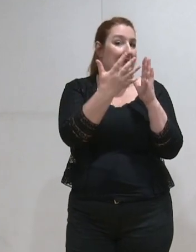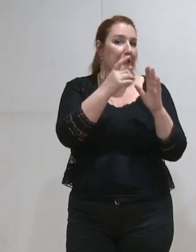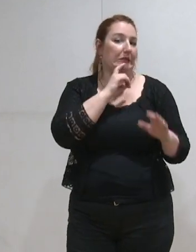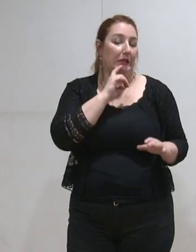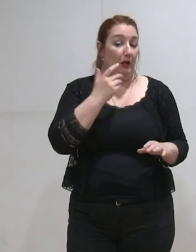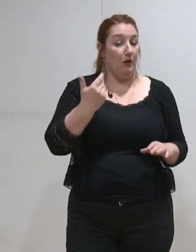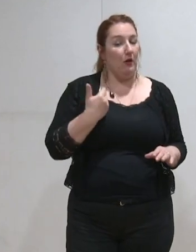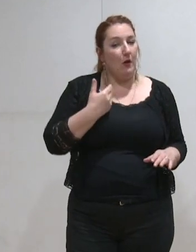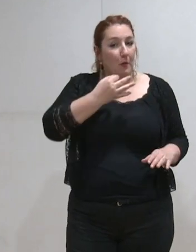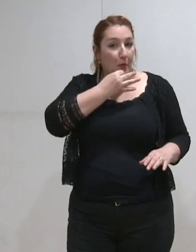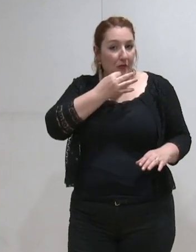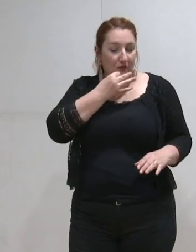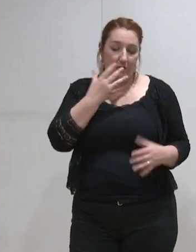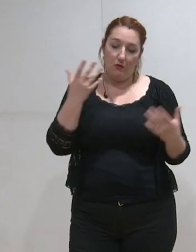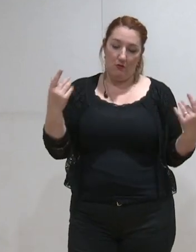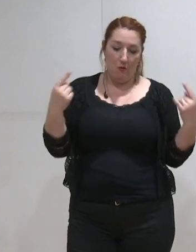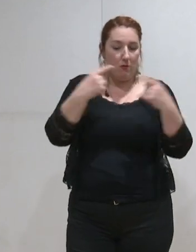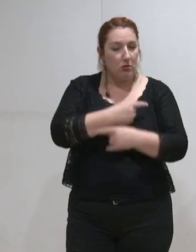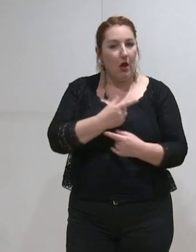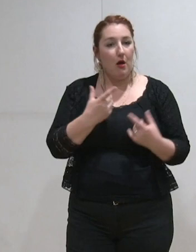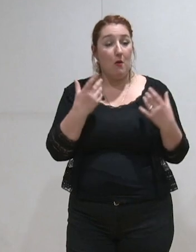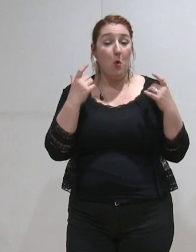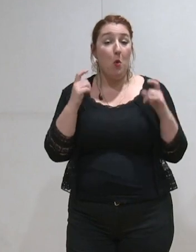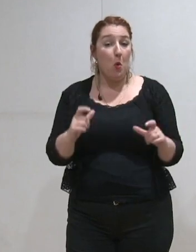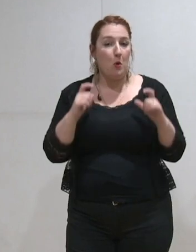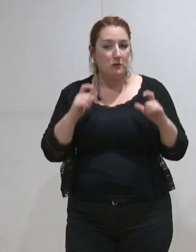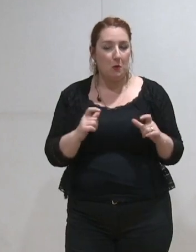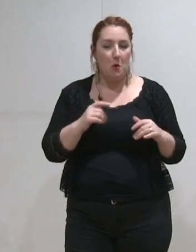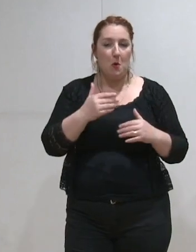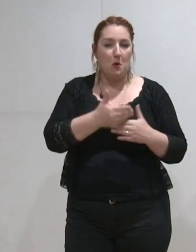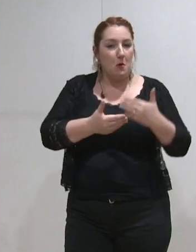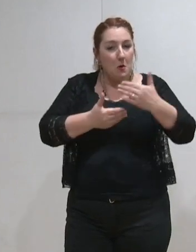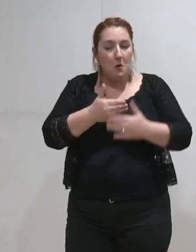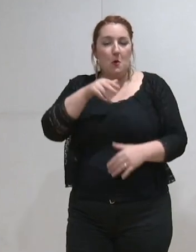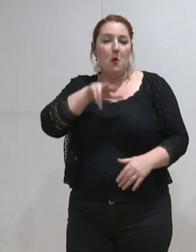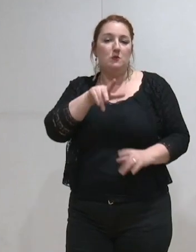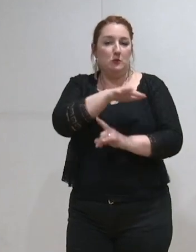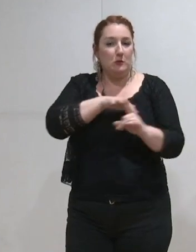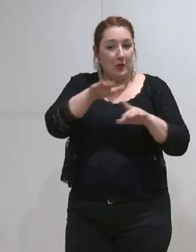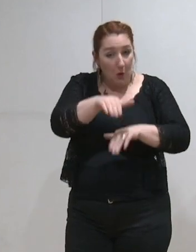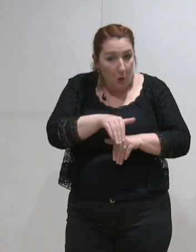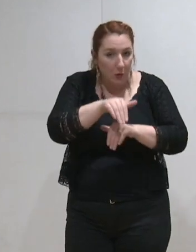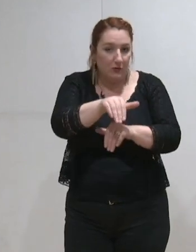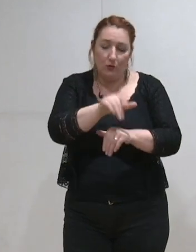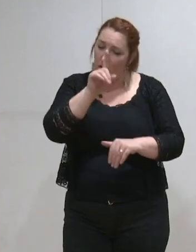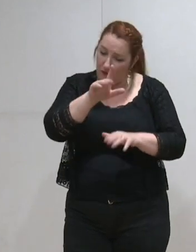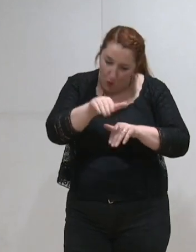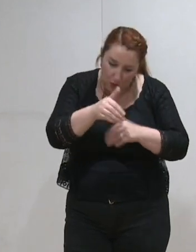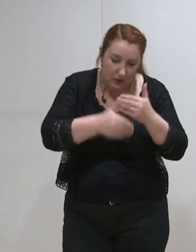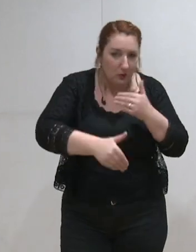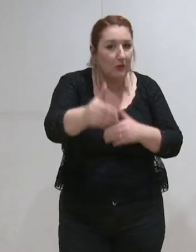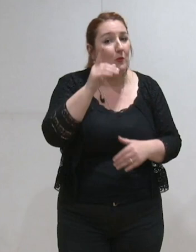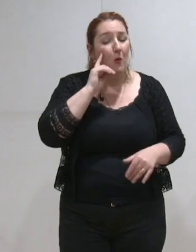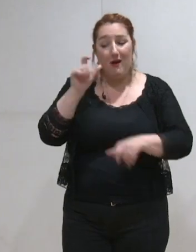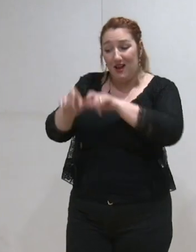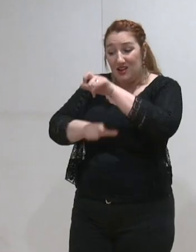que heureusement que nous continuons à faire du logement social et qu'il faudra continuer à en faire parce qu'il y a vraiment beaucoup de gens qui en ont besoin et pas des gens qui